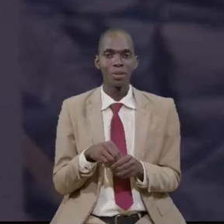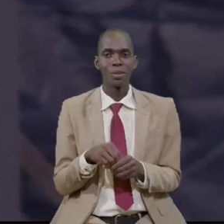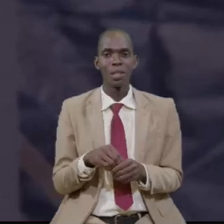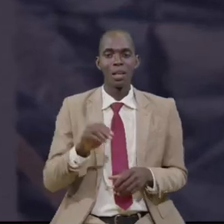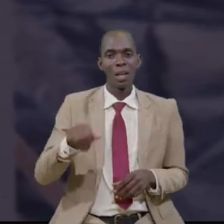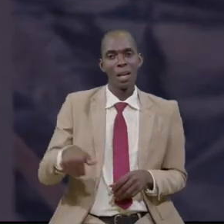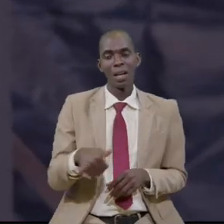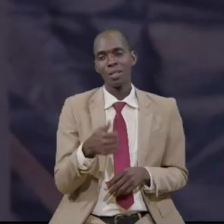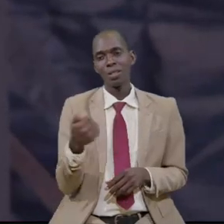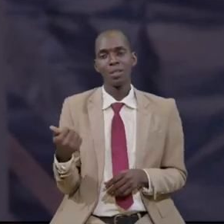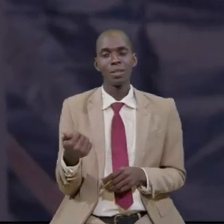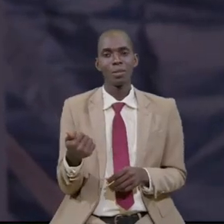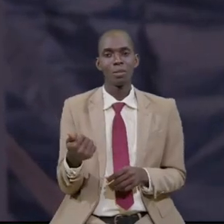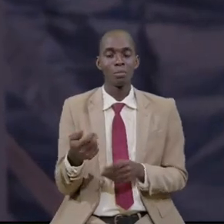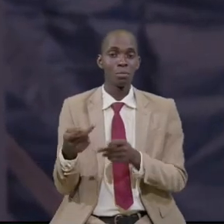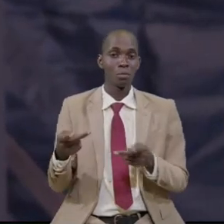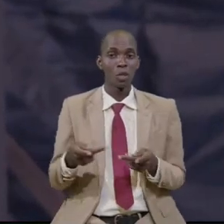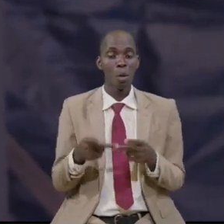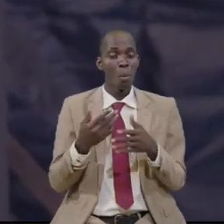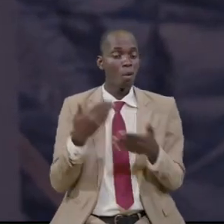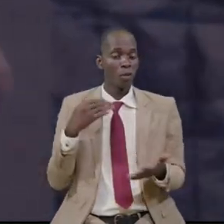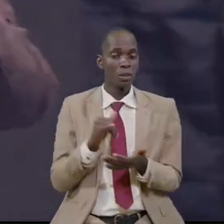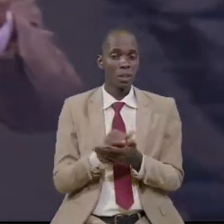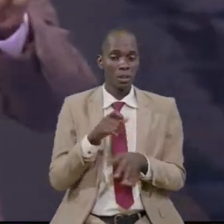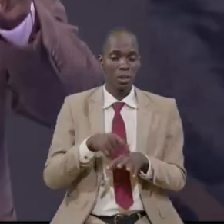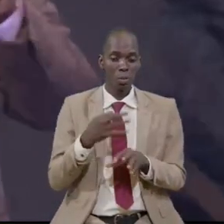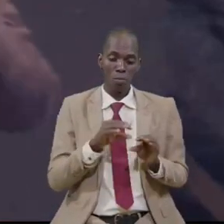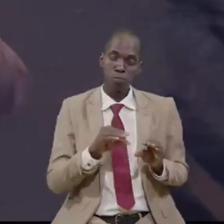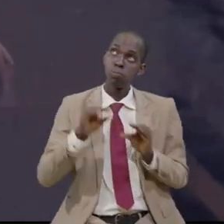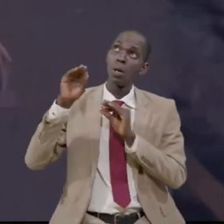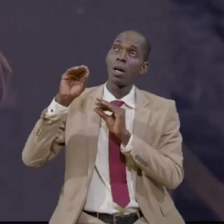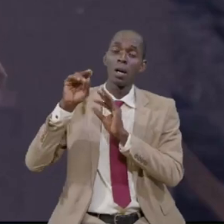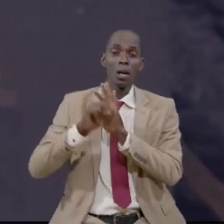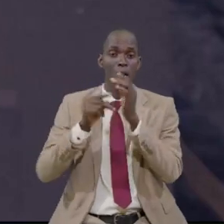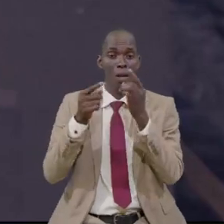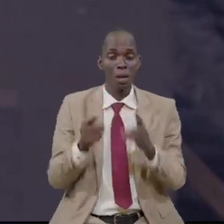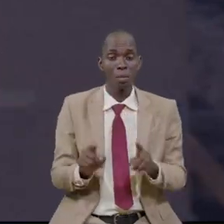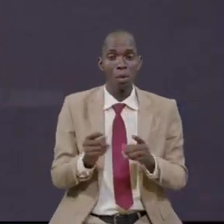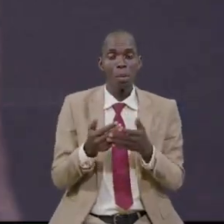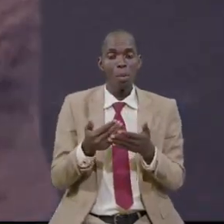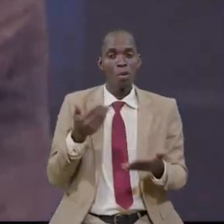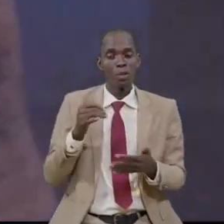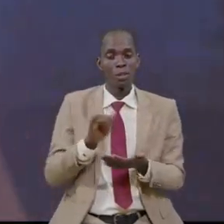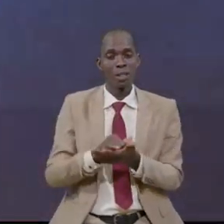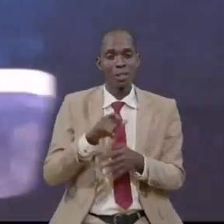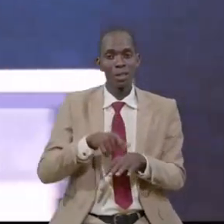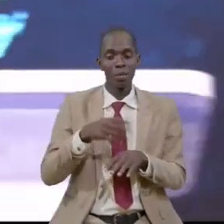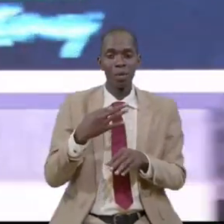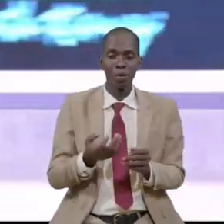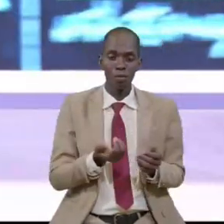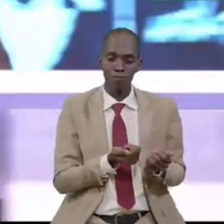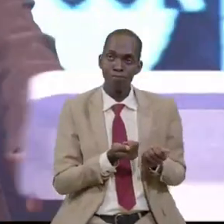autre lieu. Mais avant que ce transport, que cet enlèvement ait